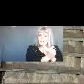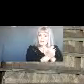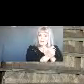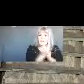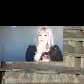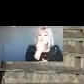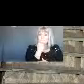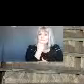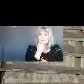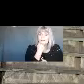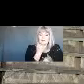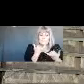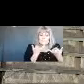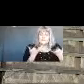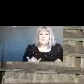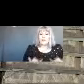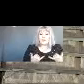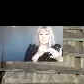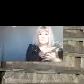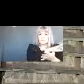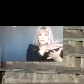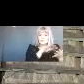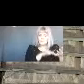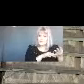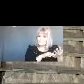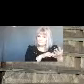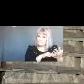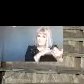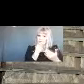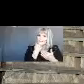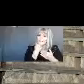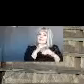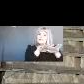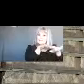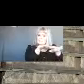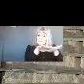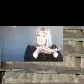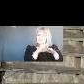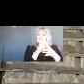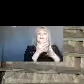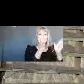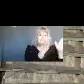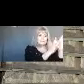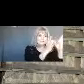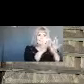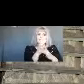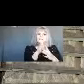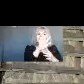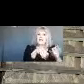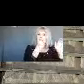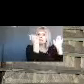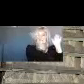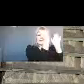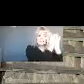story, vandagse story? Die elkeen in die story is die mense wat Jesus laat kruisig